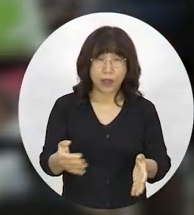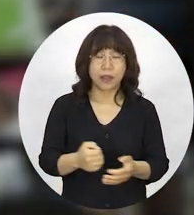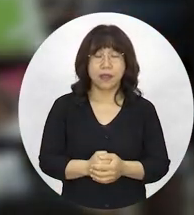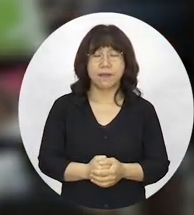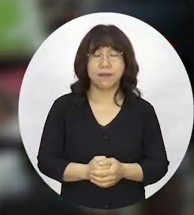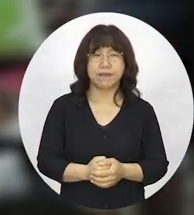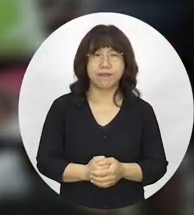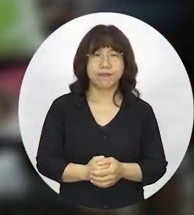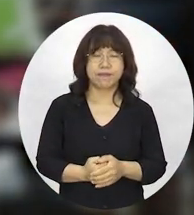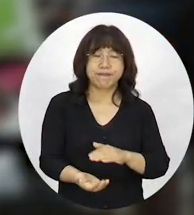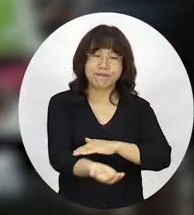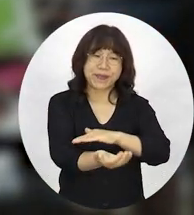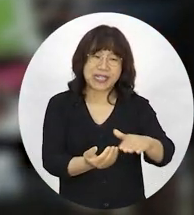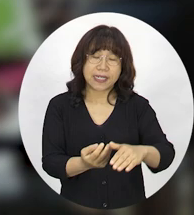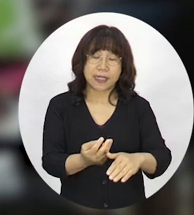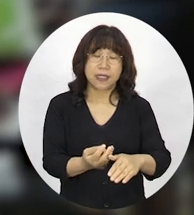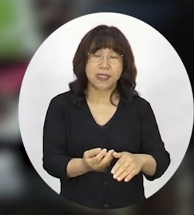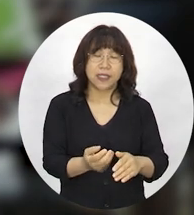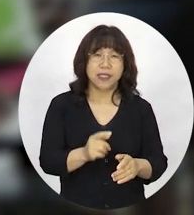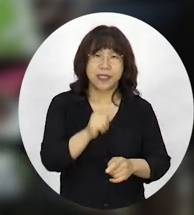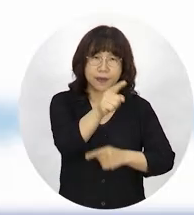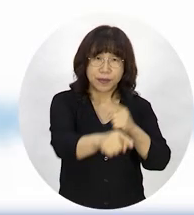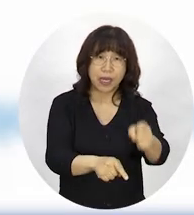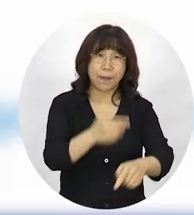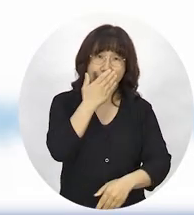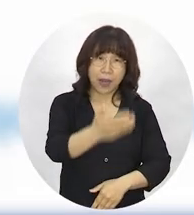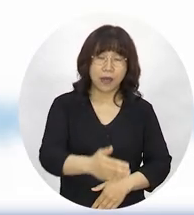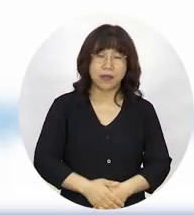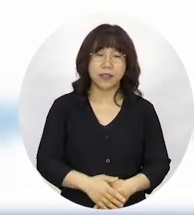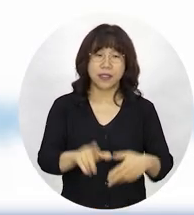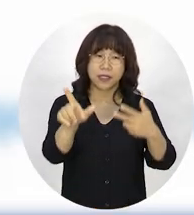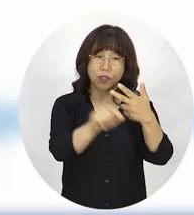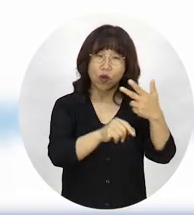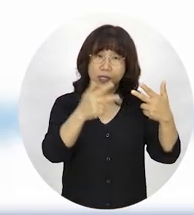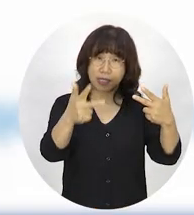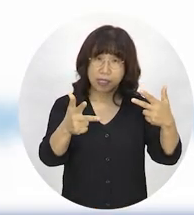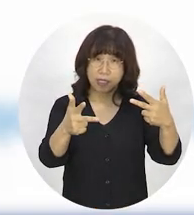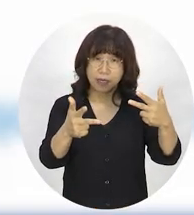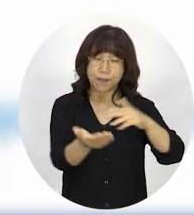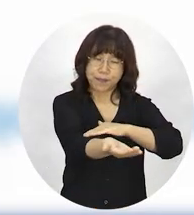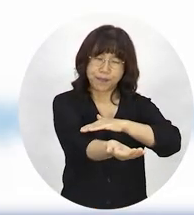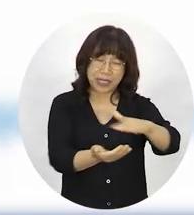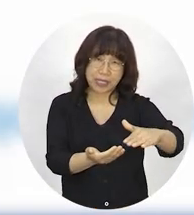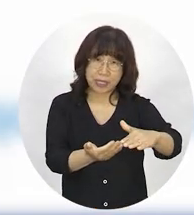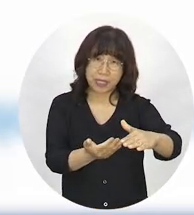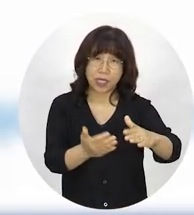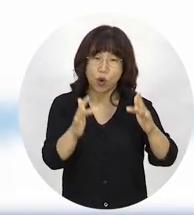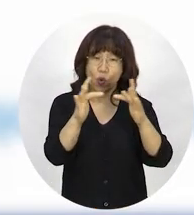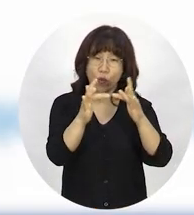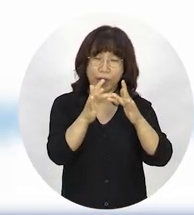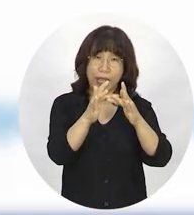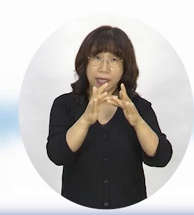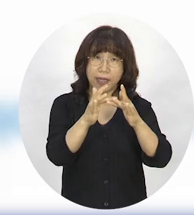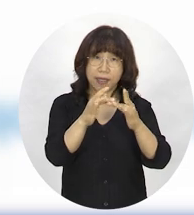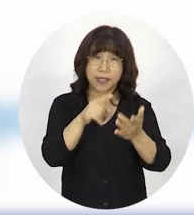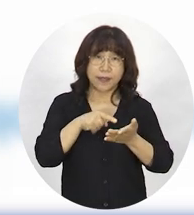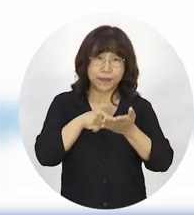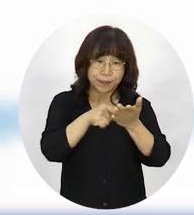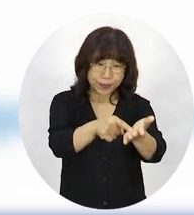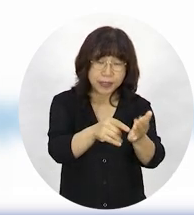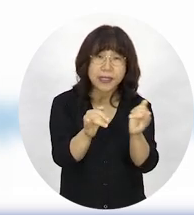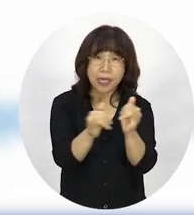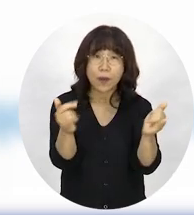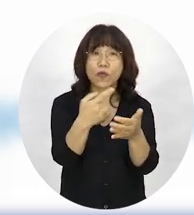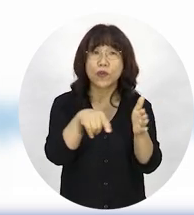신청 없이 시작 30분 전부터 선착순 입장하면 됩니다. 단 7월 7일까지 온라인 사전 참여를 신청한